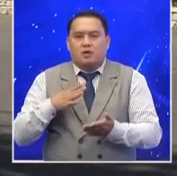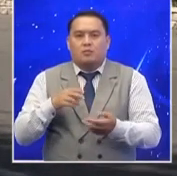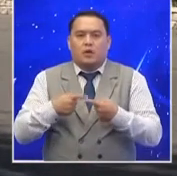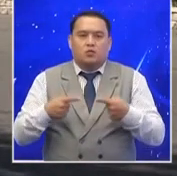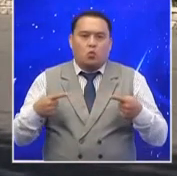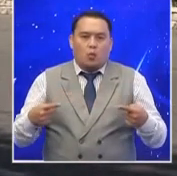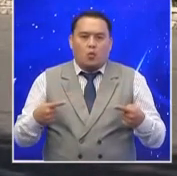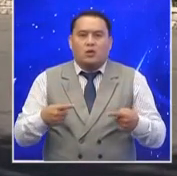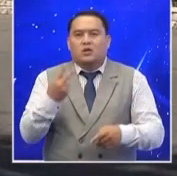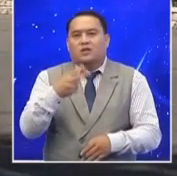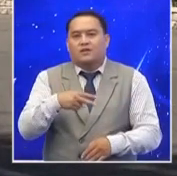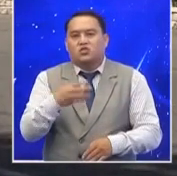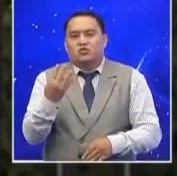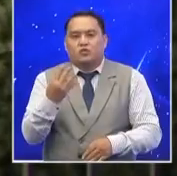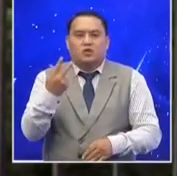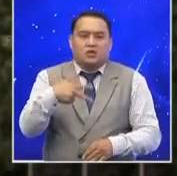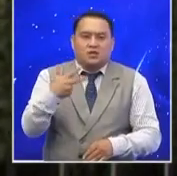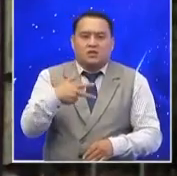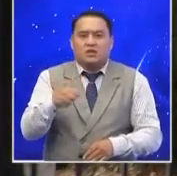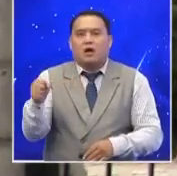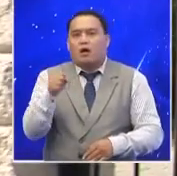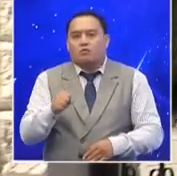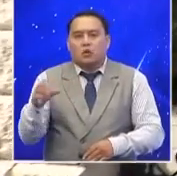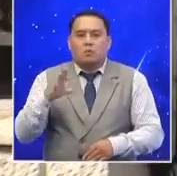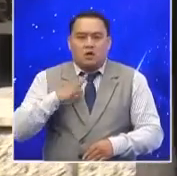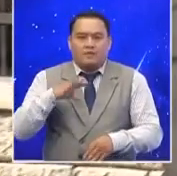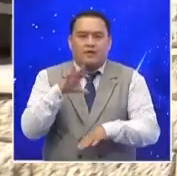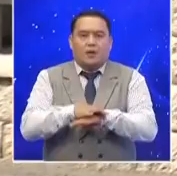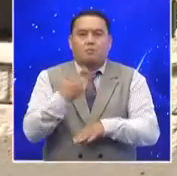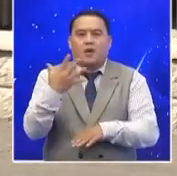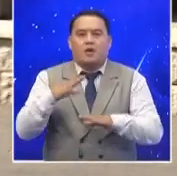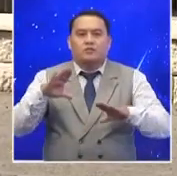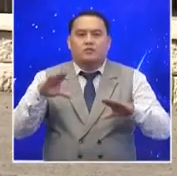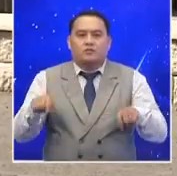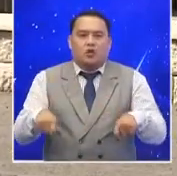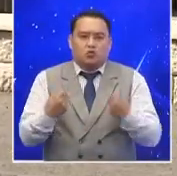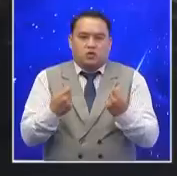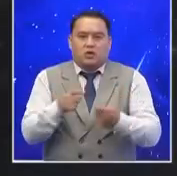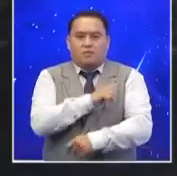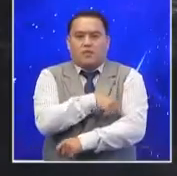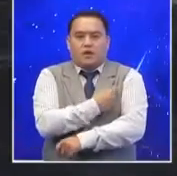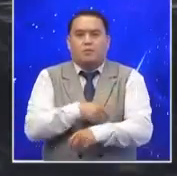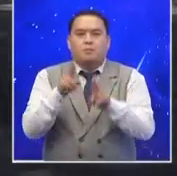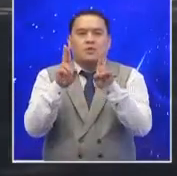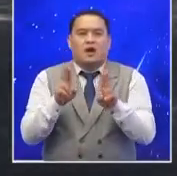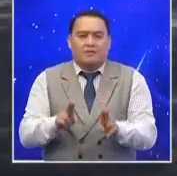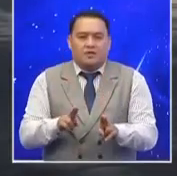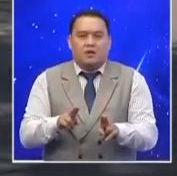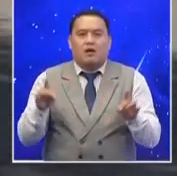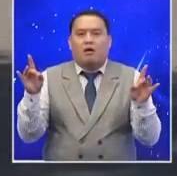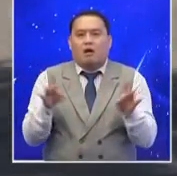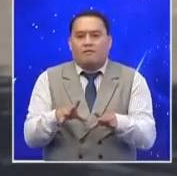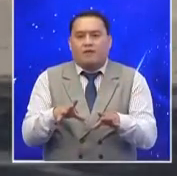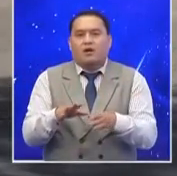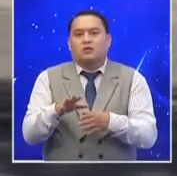обстояли иначе. Буквально с 24 по 30 августа было выявлено 5 случаев нарушения санитарных правил. В местных кафе